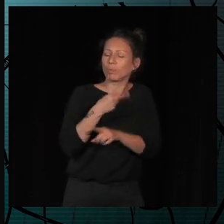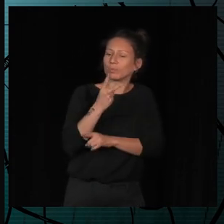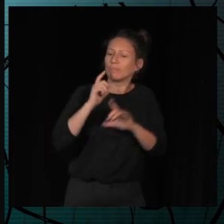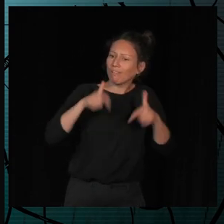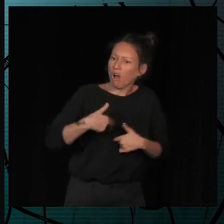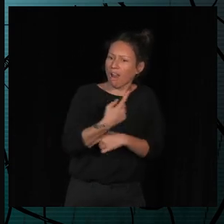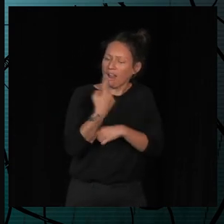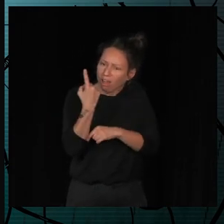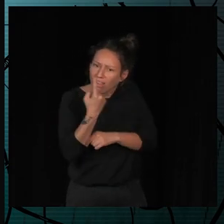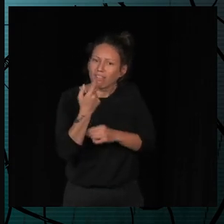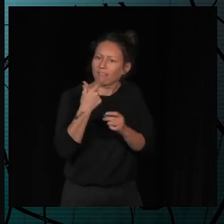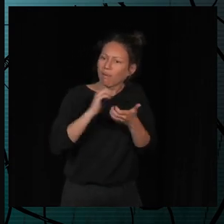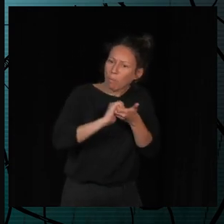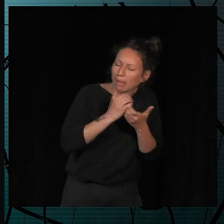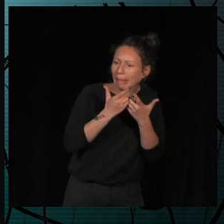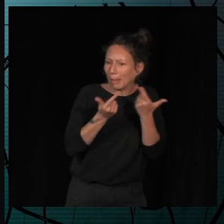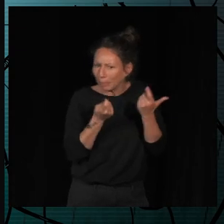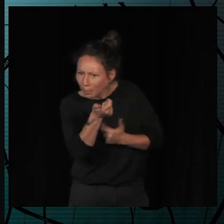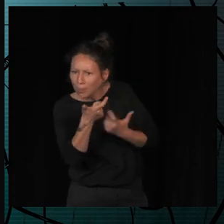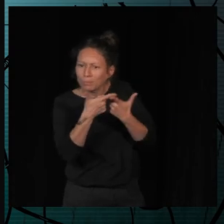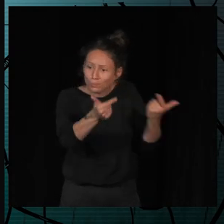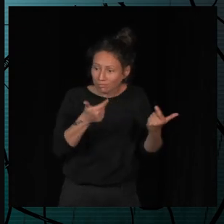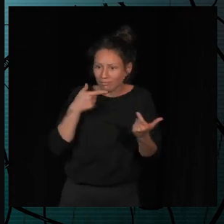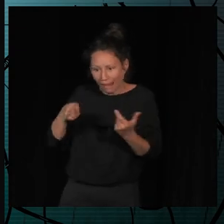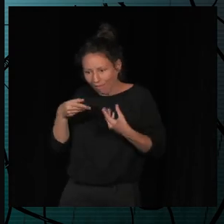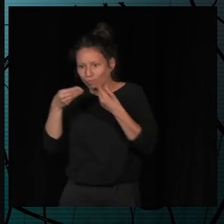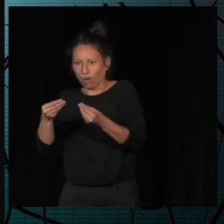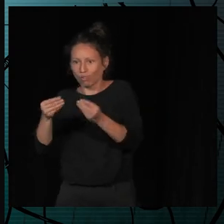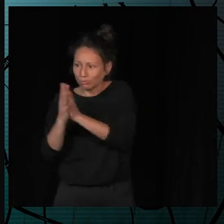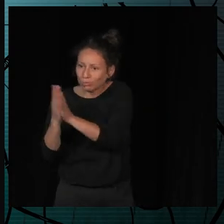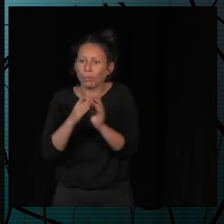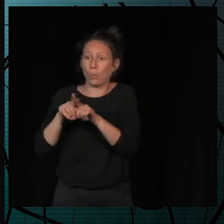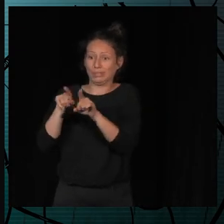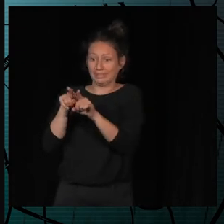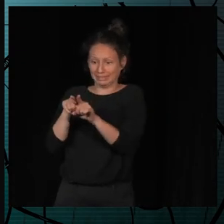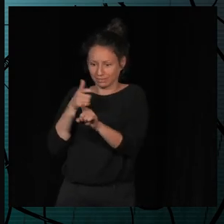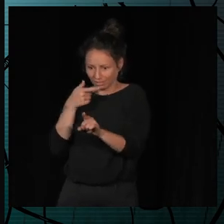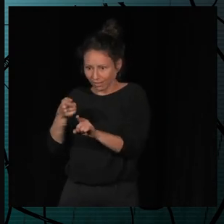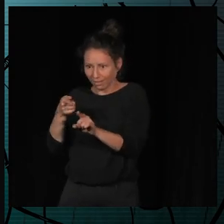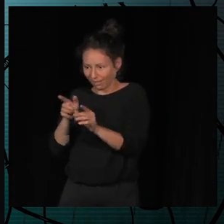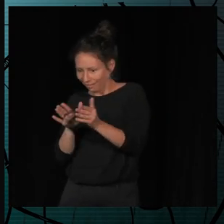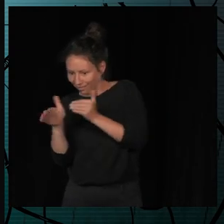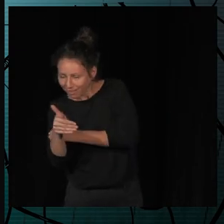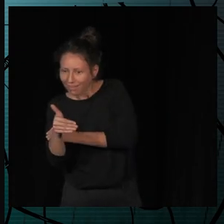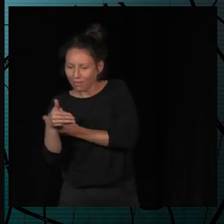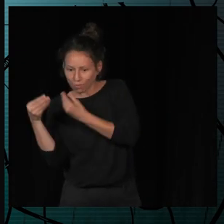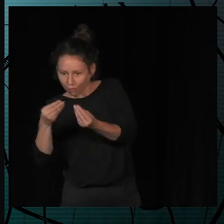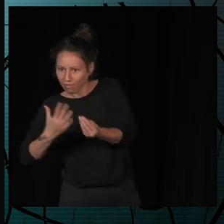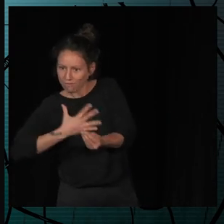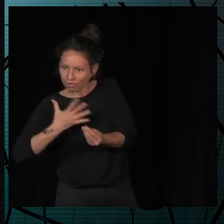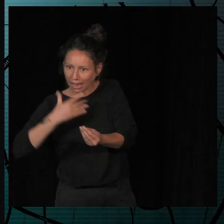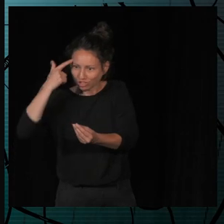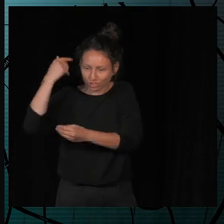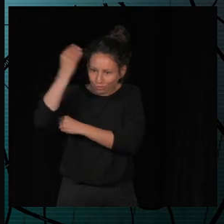toutes ces choses-là elles sont extrêmement importantes aussi puisqu'on travaille bah à ce moment-là les compétences psychosociales qui sont pas bah les apprensages